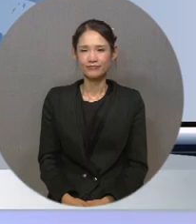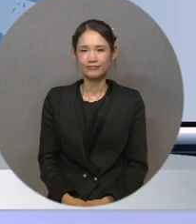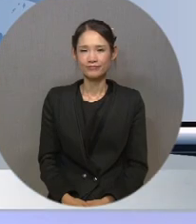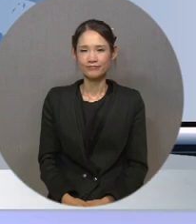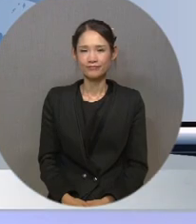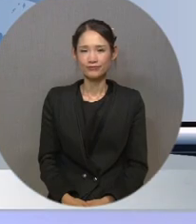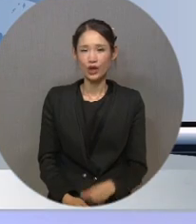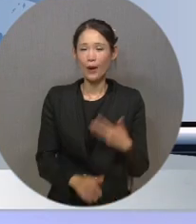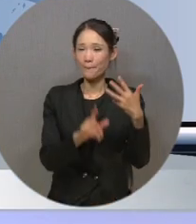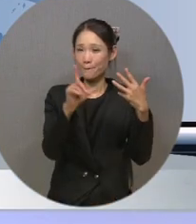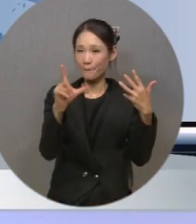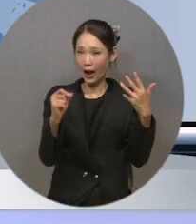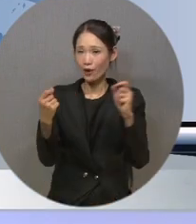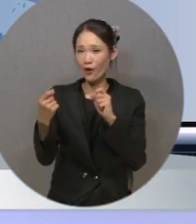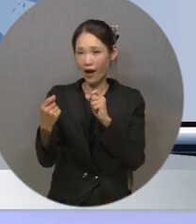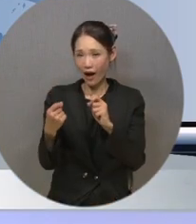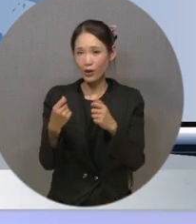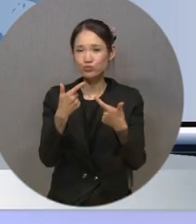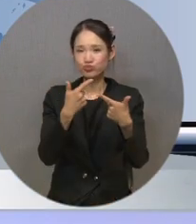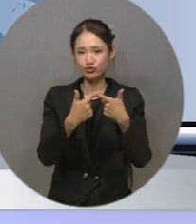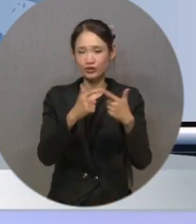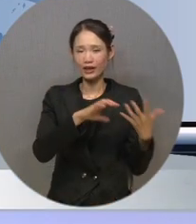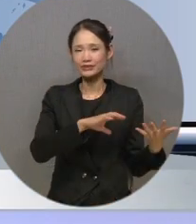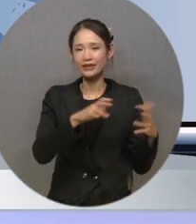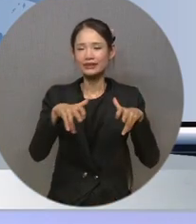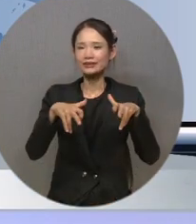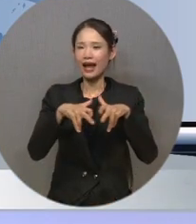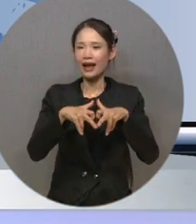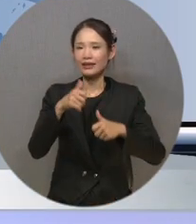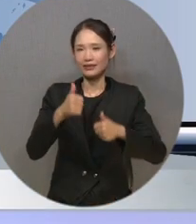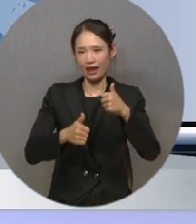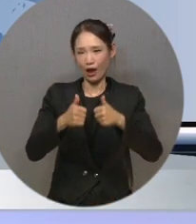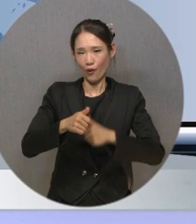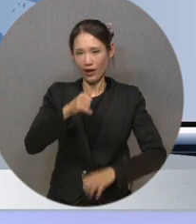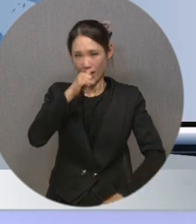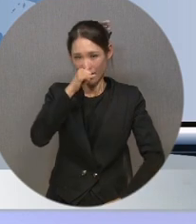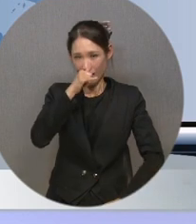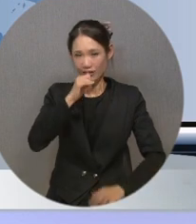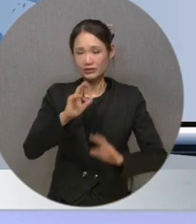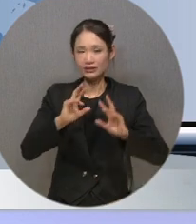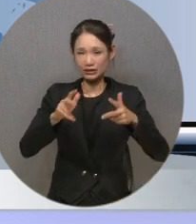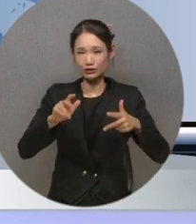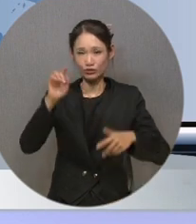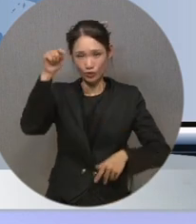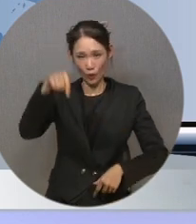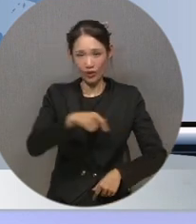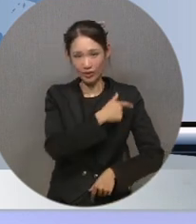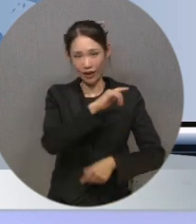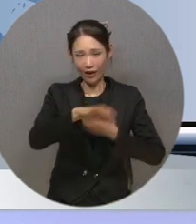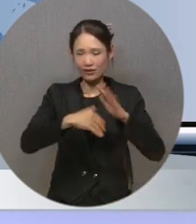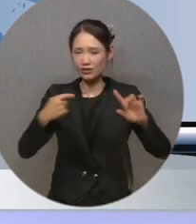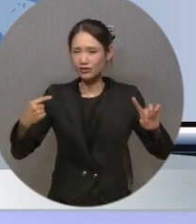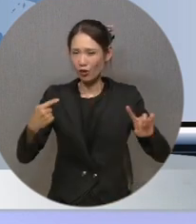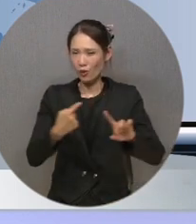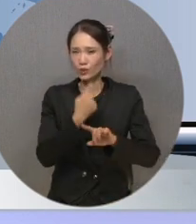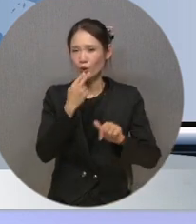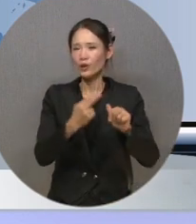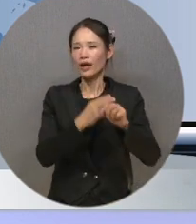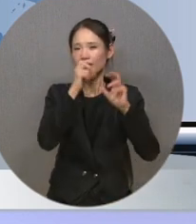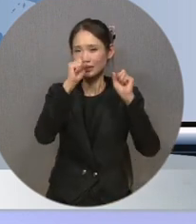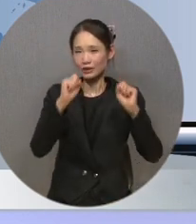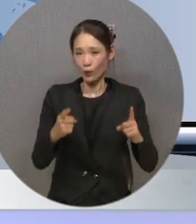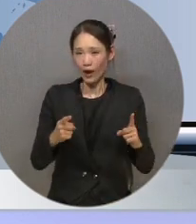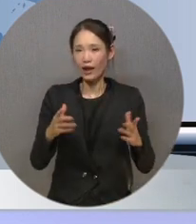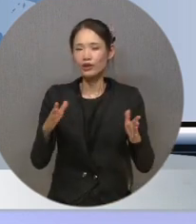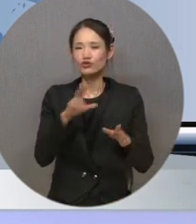오는 8월에는 부산세계 장애인대회가 열립니다 지구촌 대전환 그 도전과 기회를 주자로